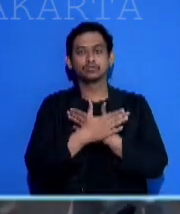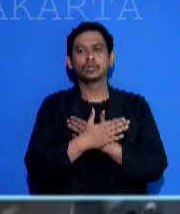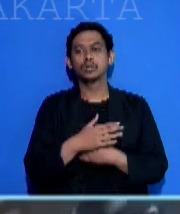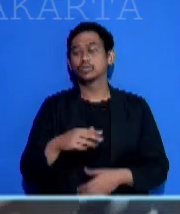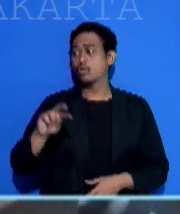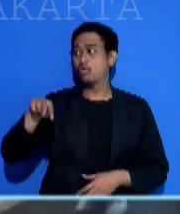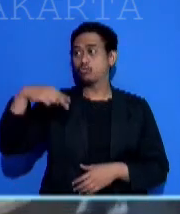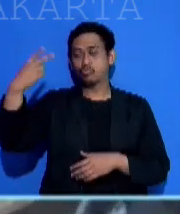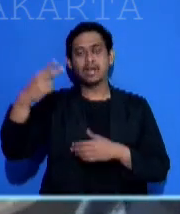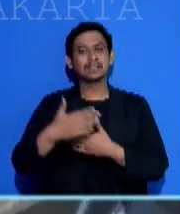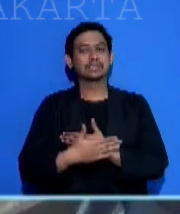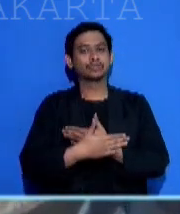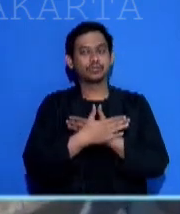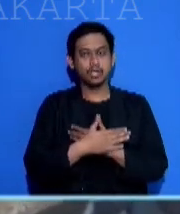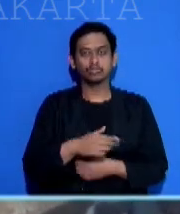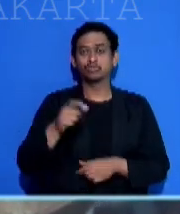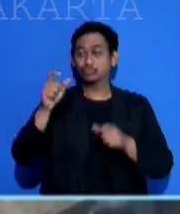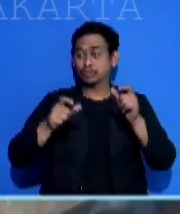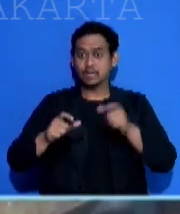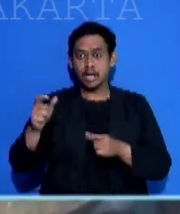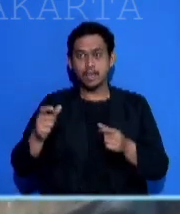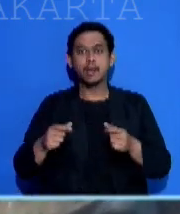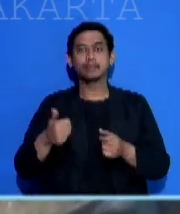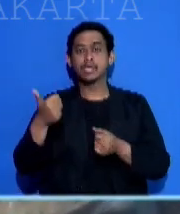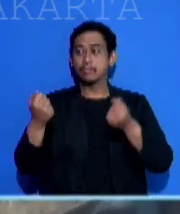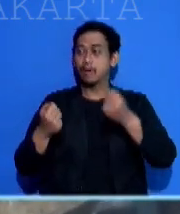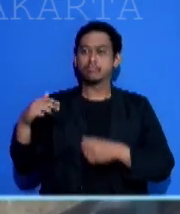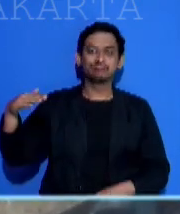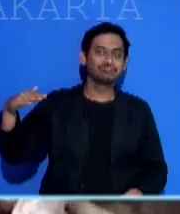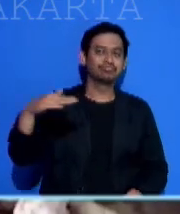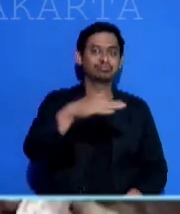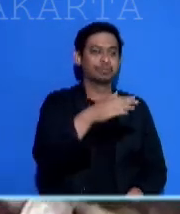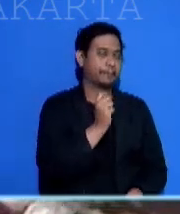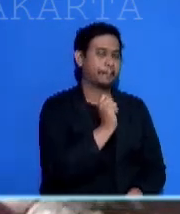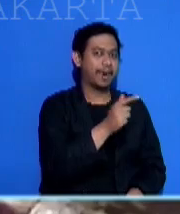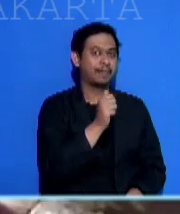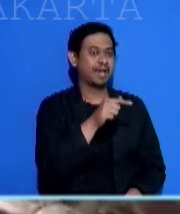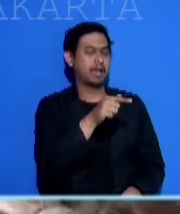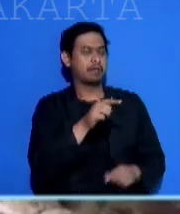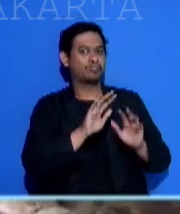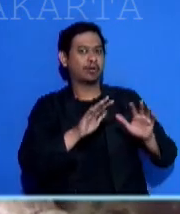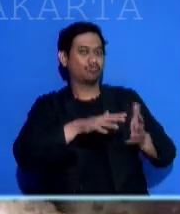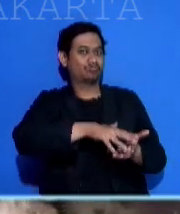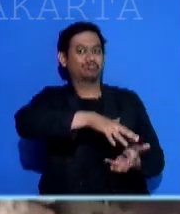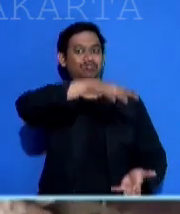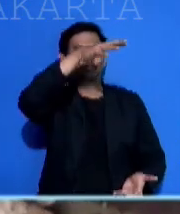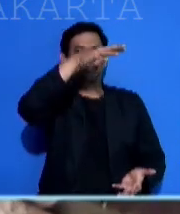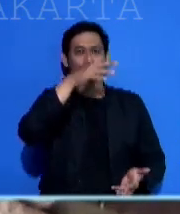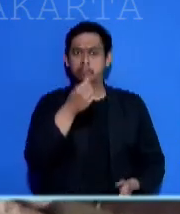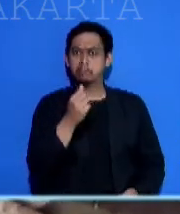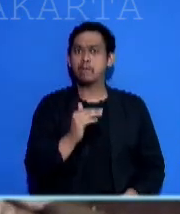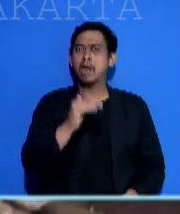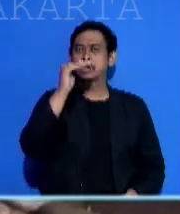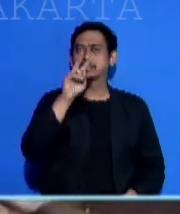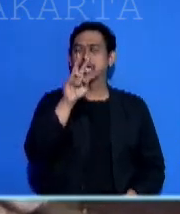para pemudik. Ing pungkasaning wulan siam menika panyuwunan mete ing papanipun mindak enggo 300%. Sulastri